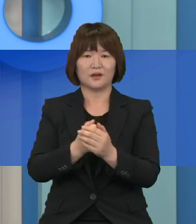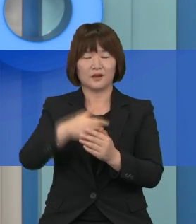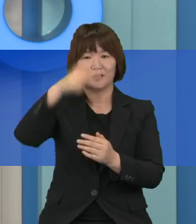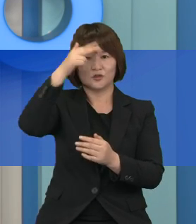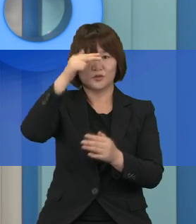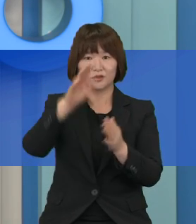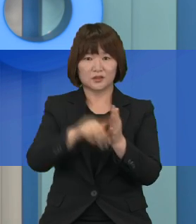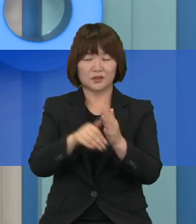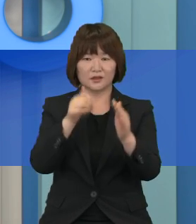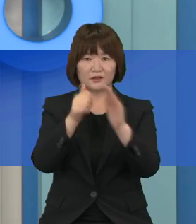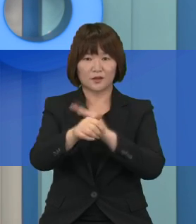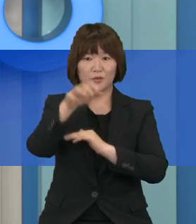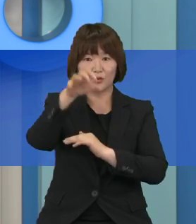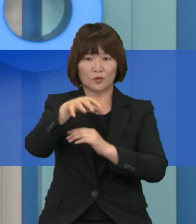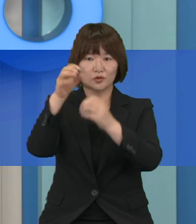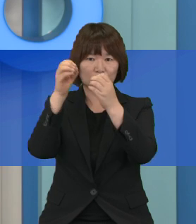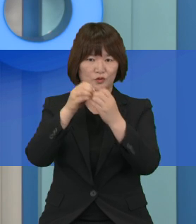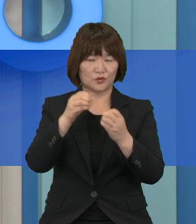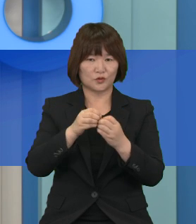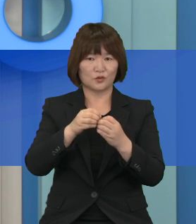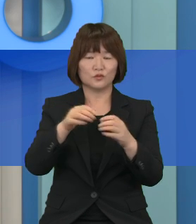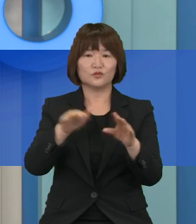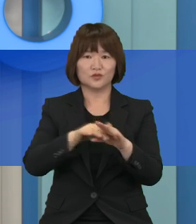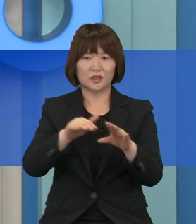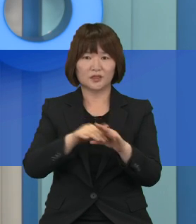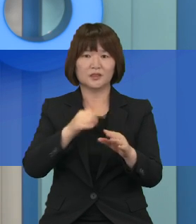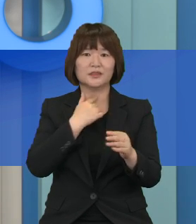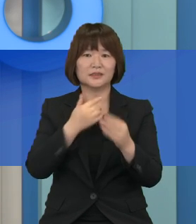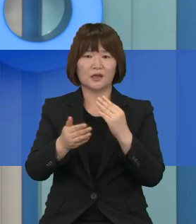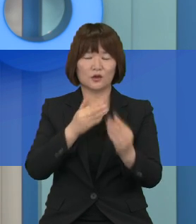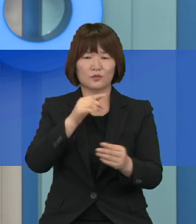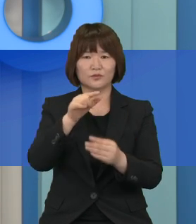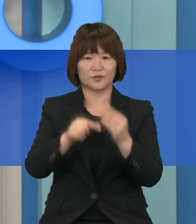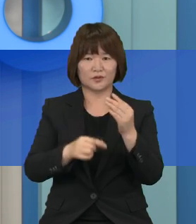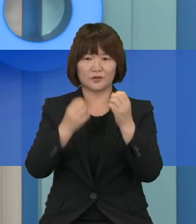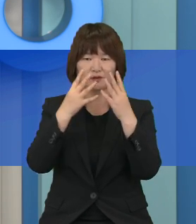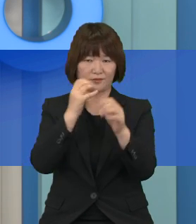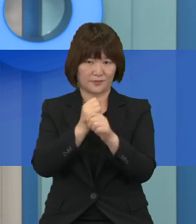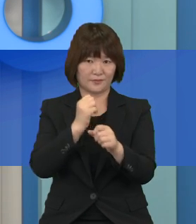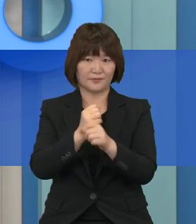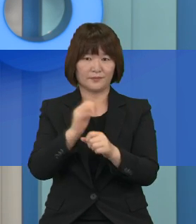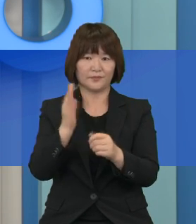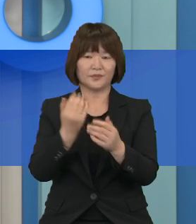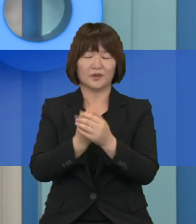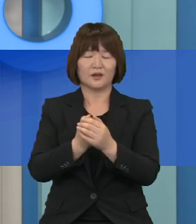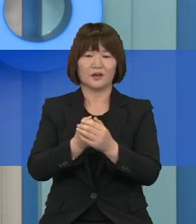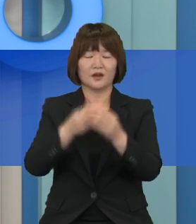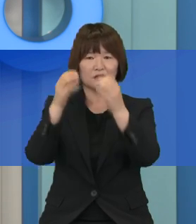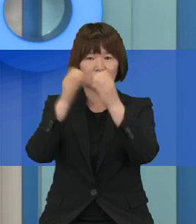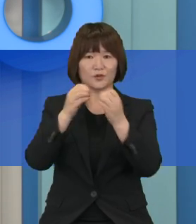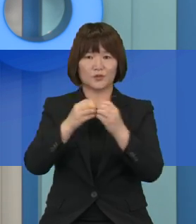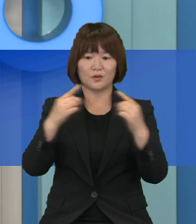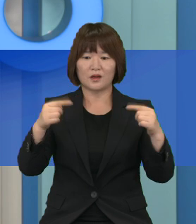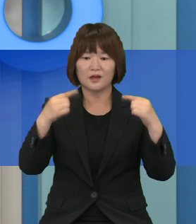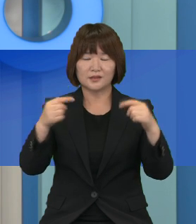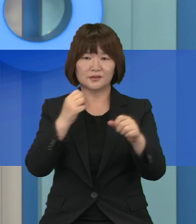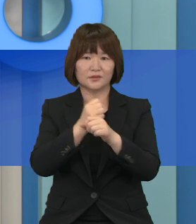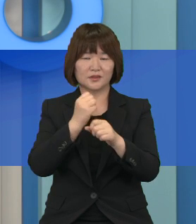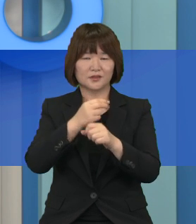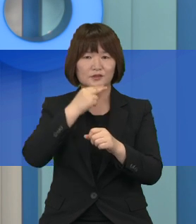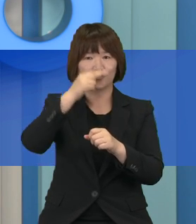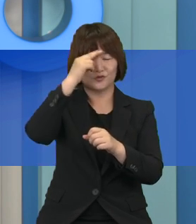유배지였던 장기 곳곳에 남아있는 전통문화를 체험 콘텐츠로 개발했는데요. 전통 한지뜨기, 유배주 만들기